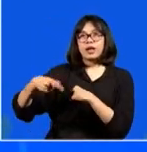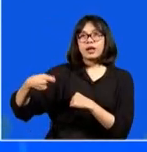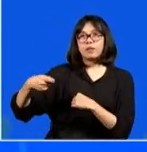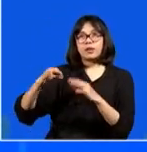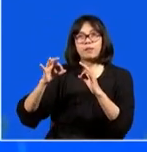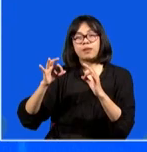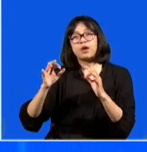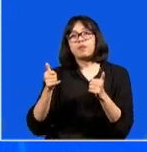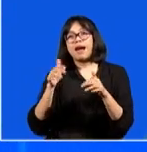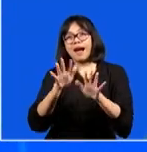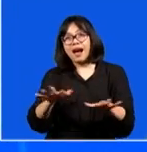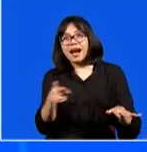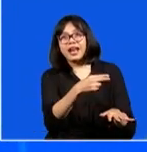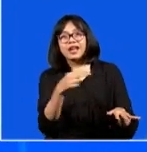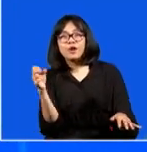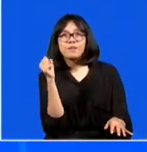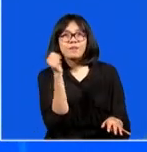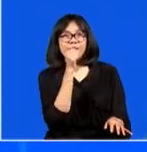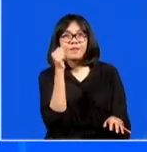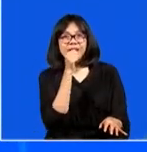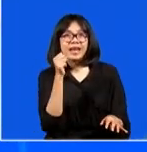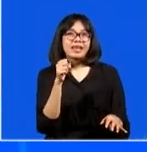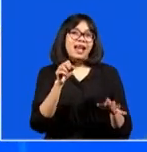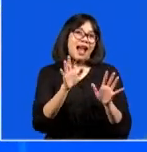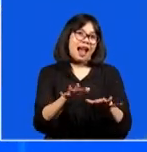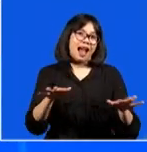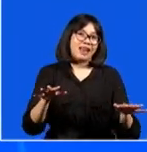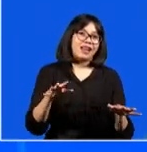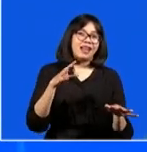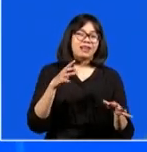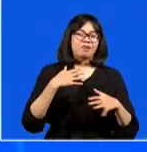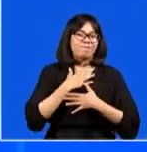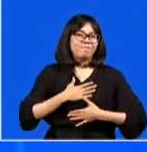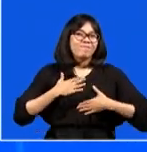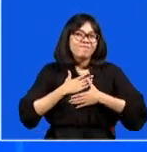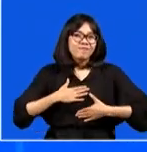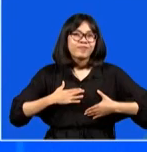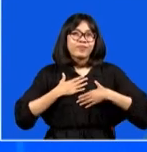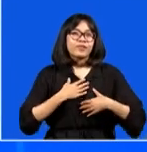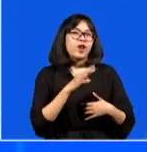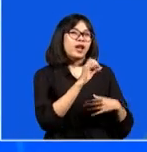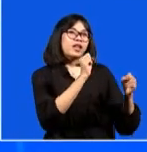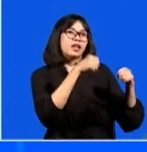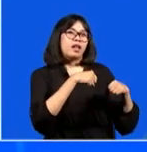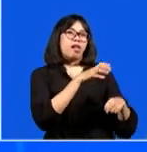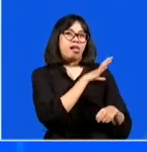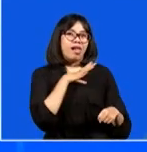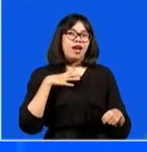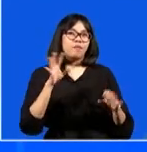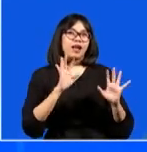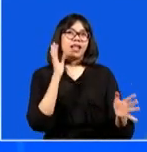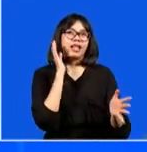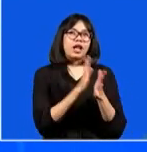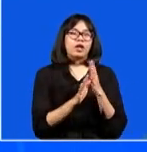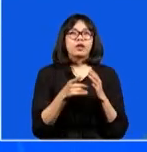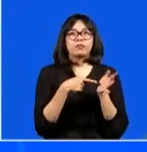agar anak-anak Indonesia bisa kembali menikmati lagu-lagu yang sesuai dengan usianya setuju kalau begitu tidak perlu berlama-lama lagi inilah Dia